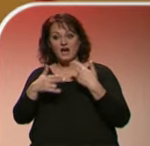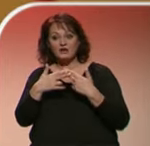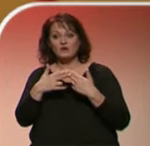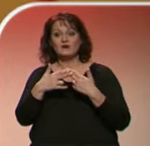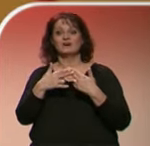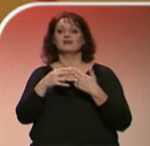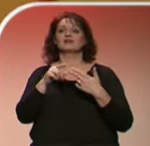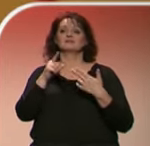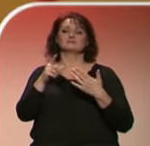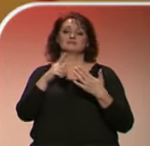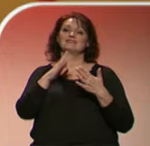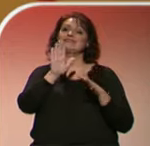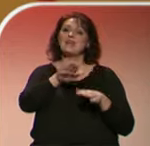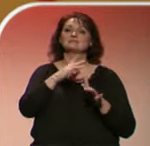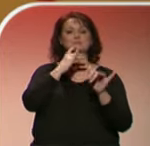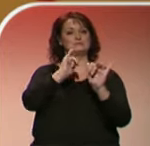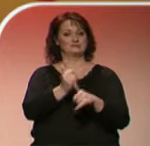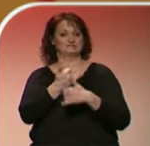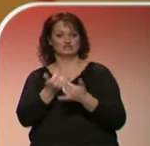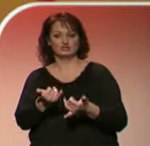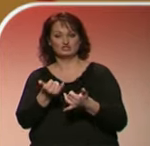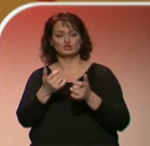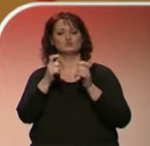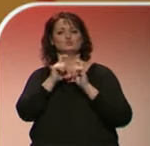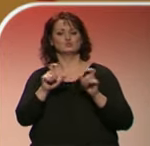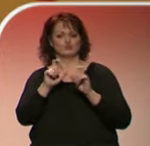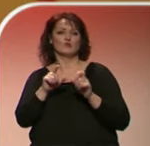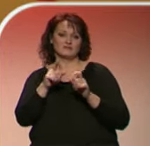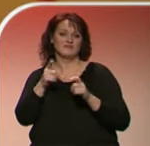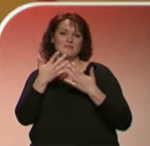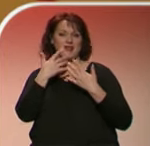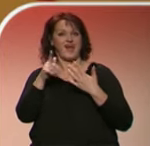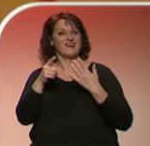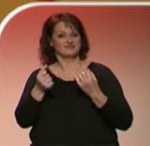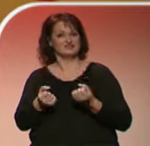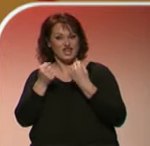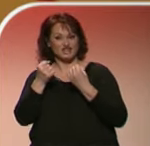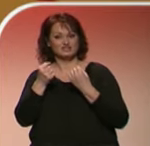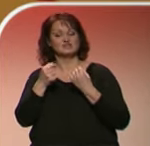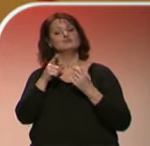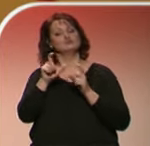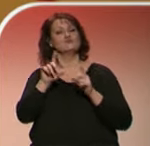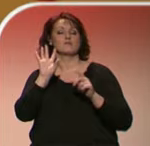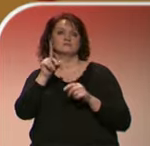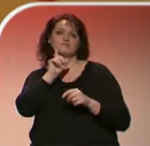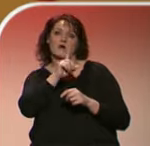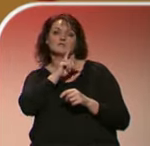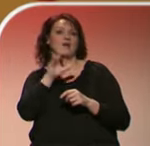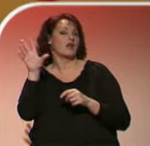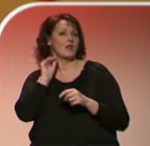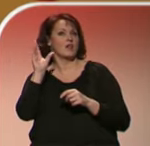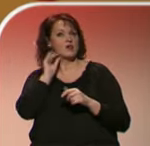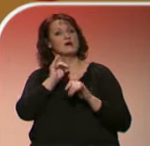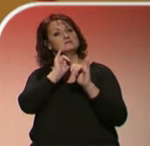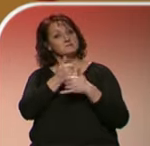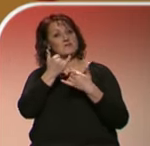podstatě formou dětských písniček vlastně, protože ty jsou hodně těžké, ač se nezdají v té angličtině, tak aby maminky si je naučily tak, že si je